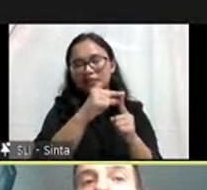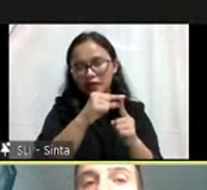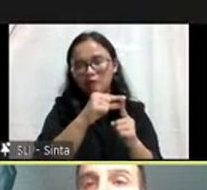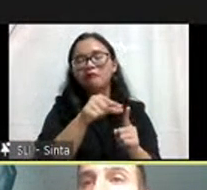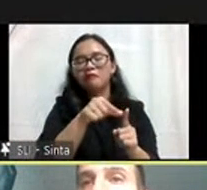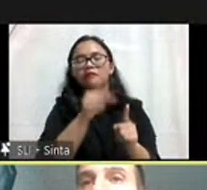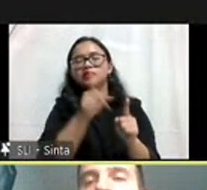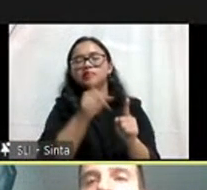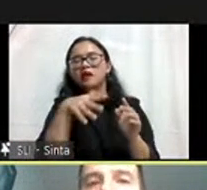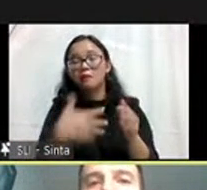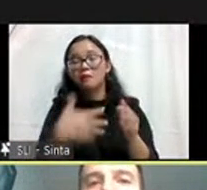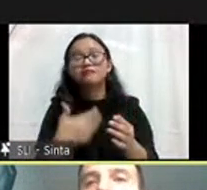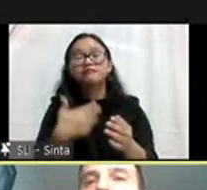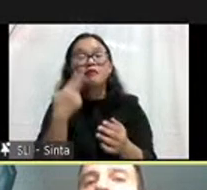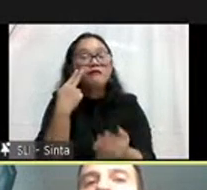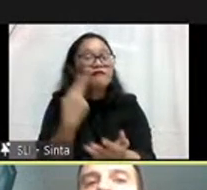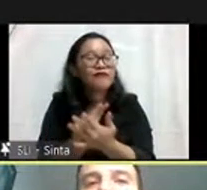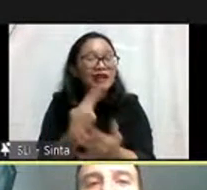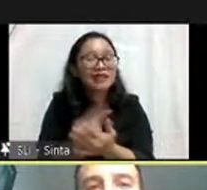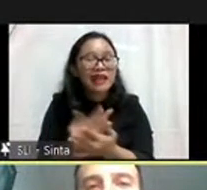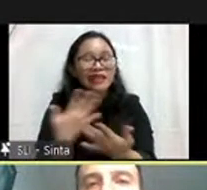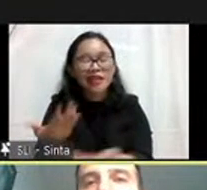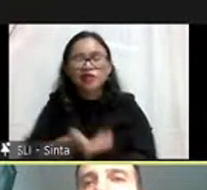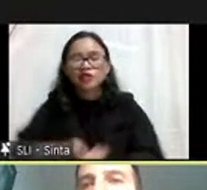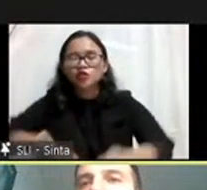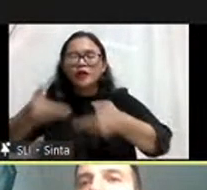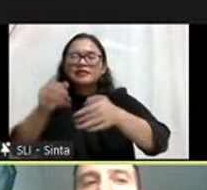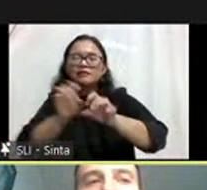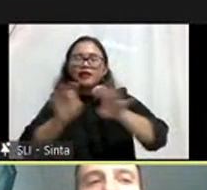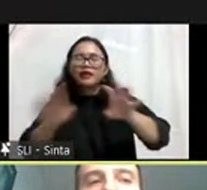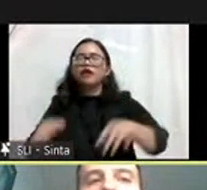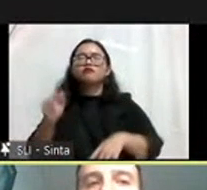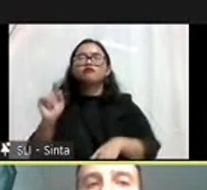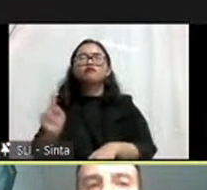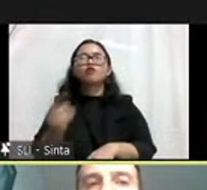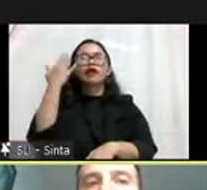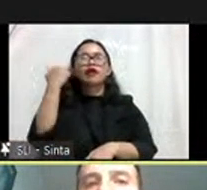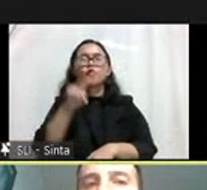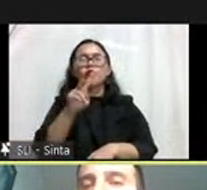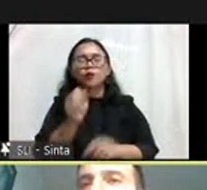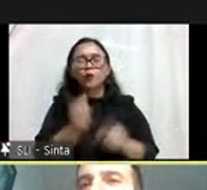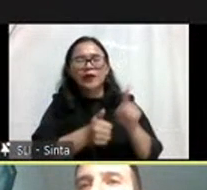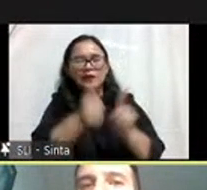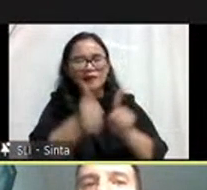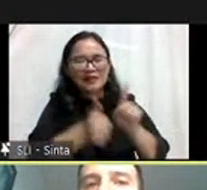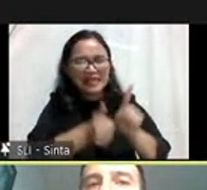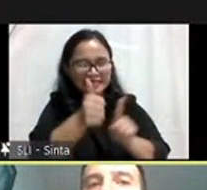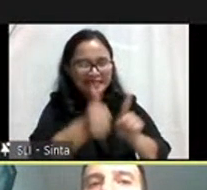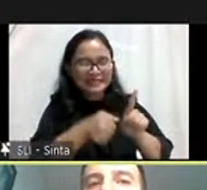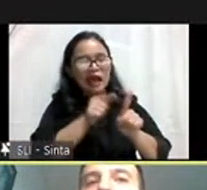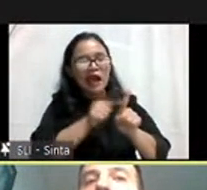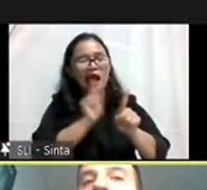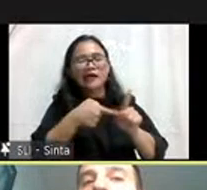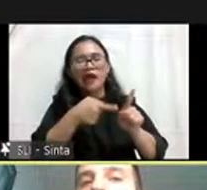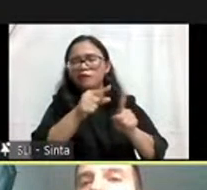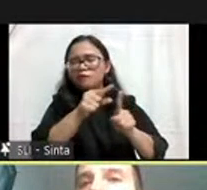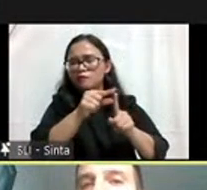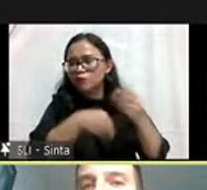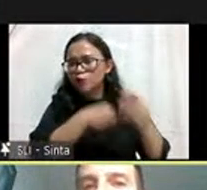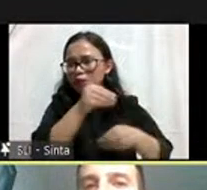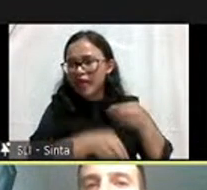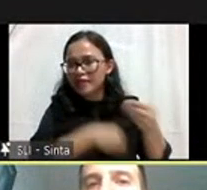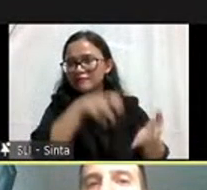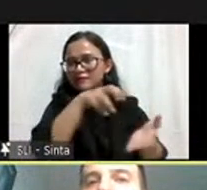karena pada praktiknya situasi ini memang sangat berbeda sejak tahun 2016 sebuah perusahaan di Thailand